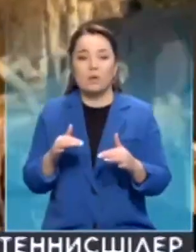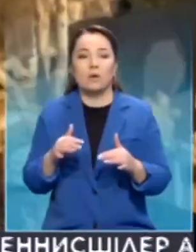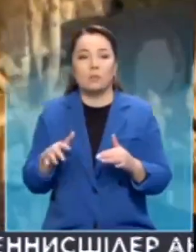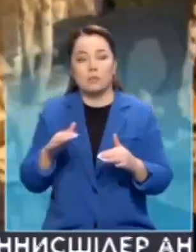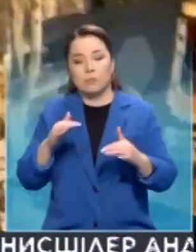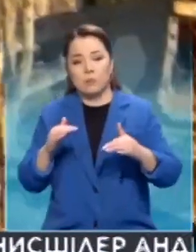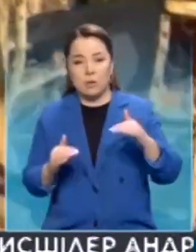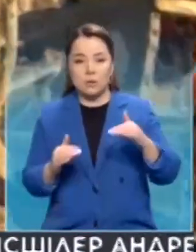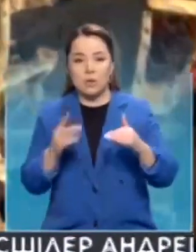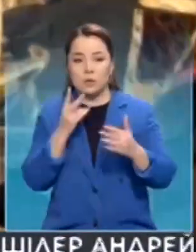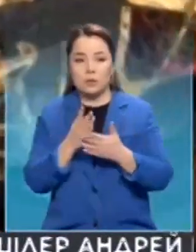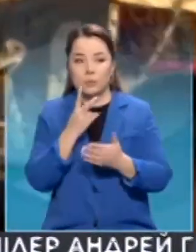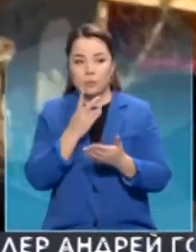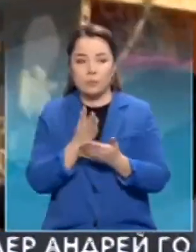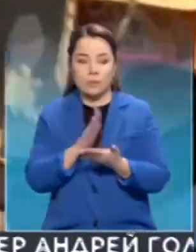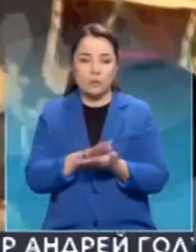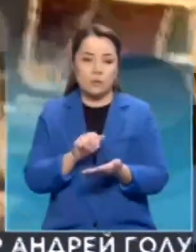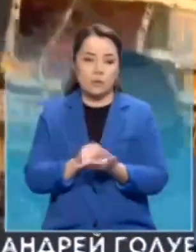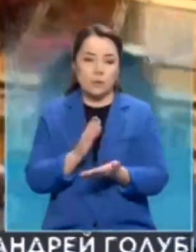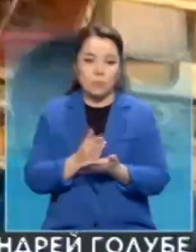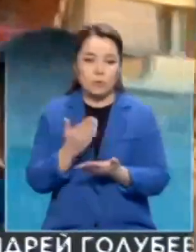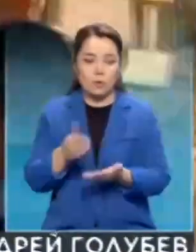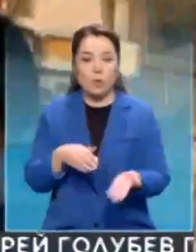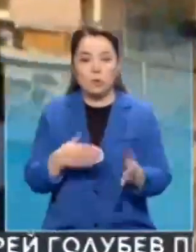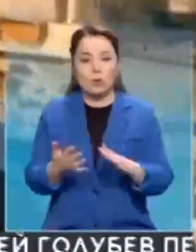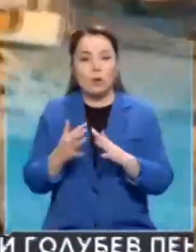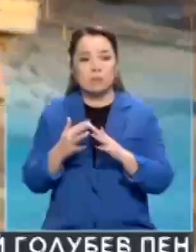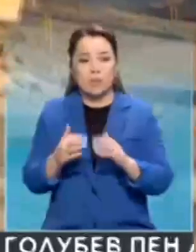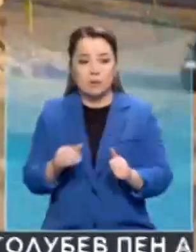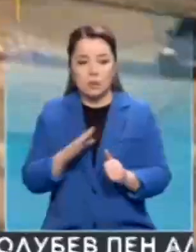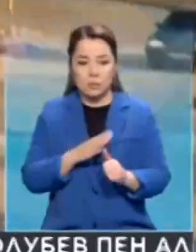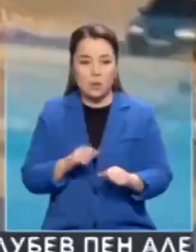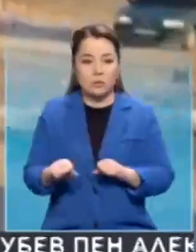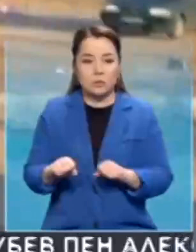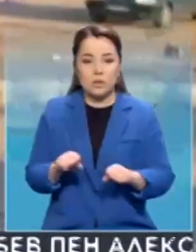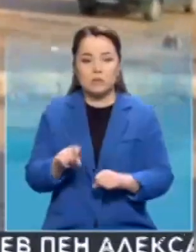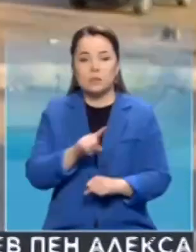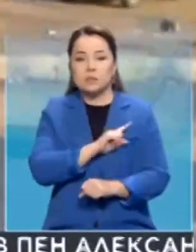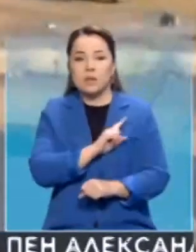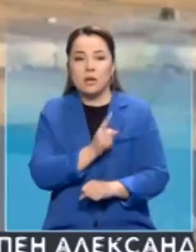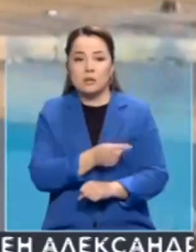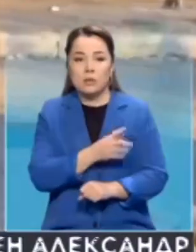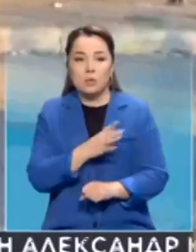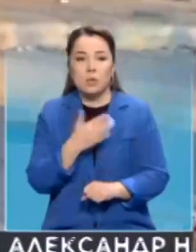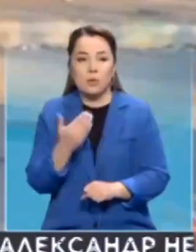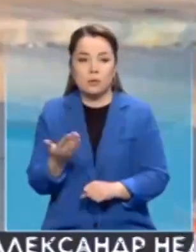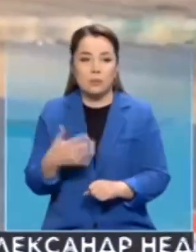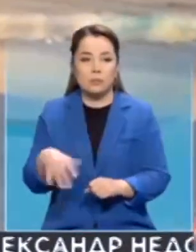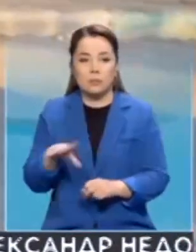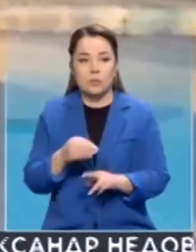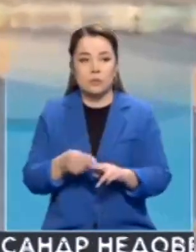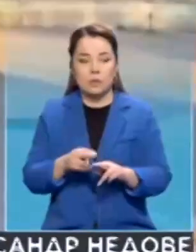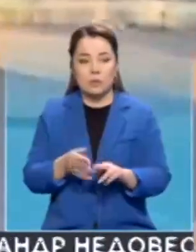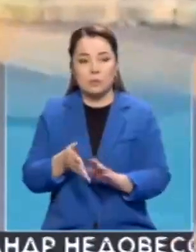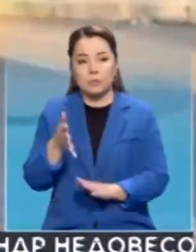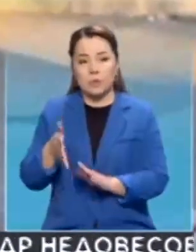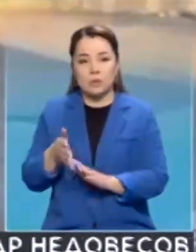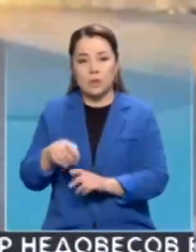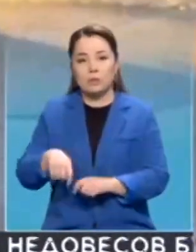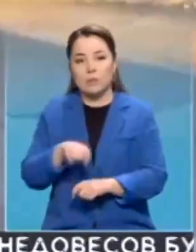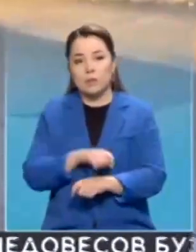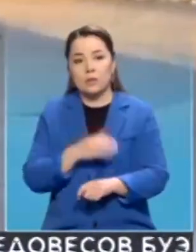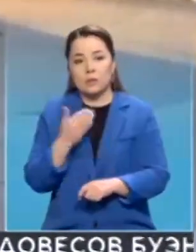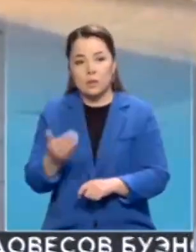тұрғандай жарамсыз күйге келген, құлаған, яғни зілзаланың қуаттылығы соншалықты ғимараттардың